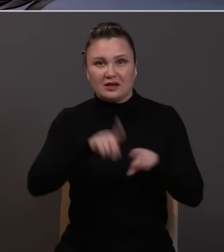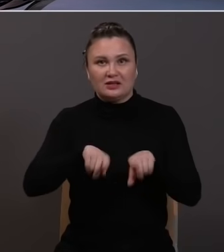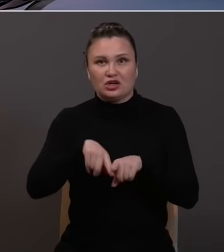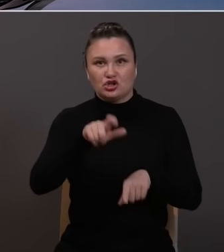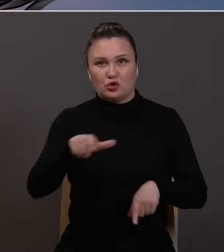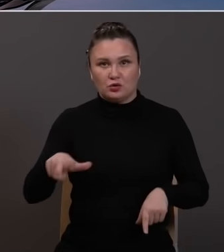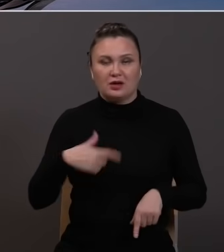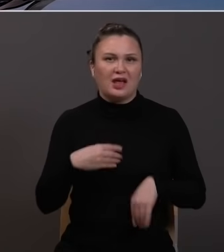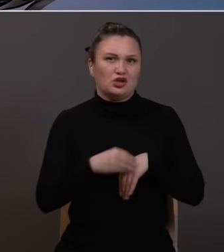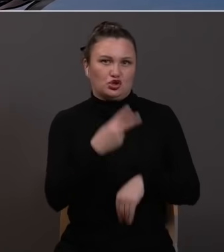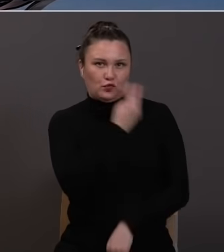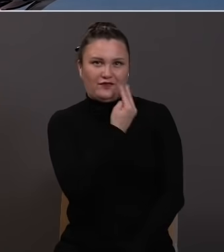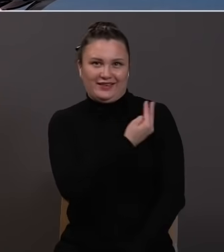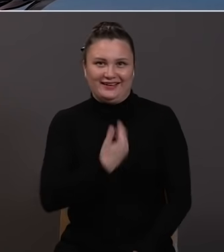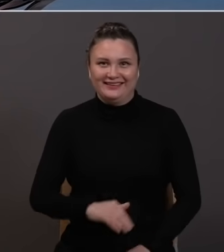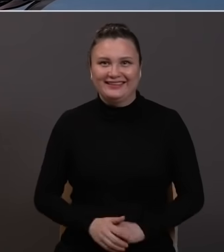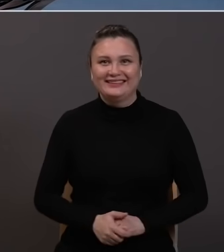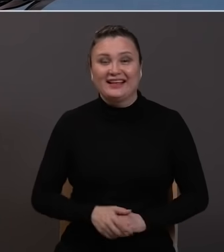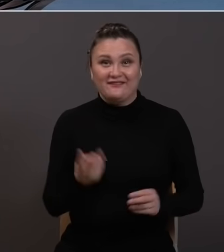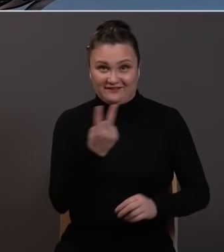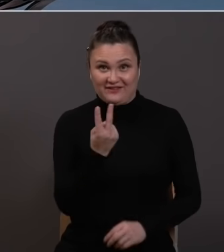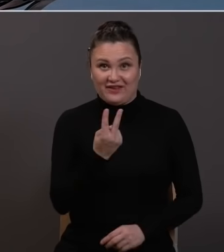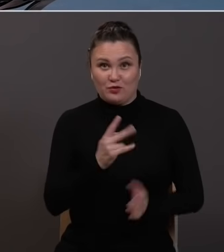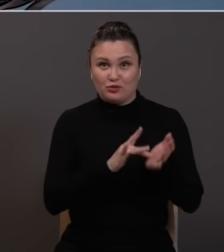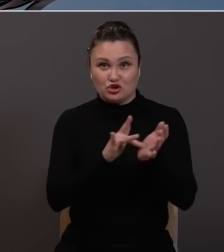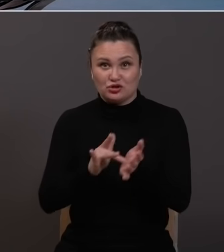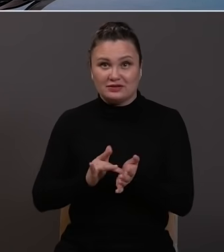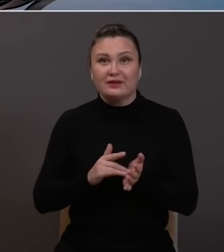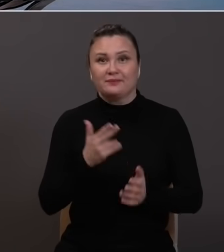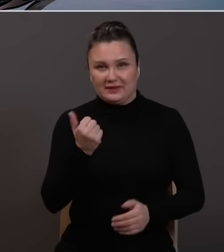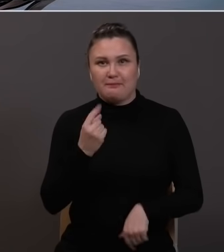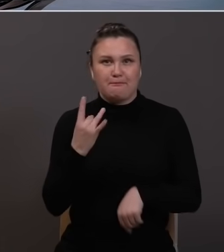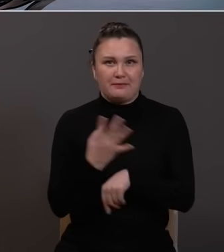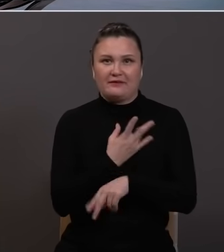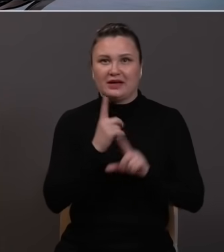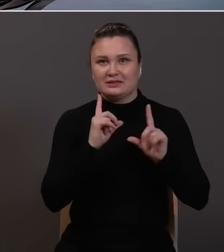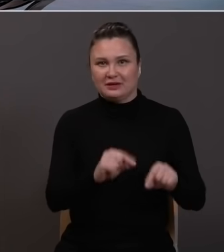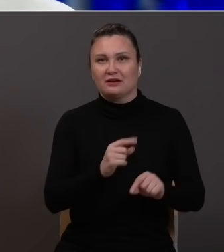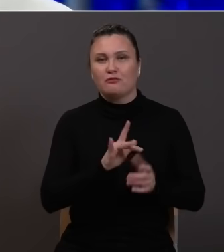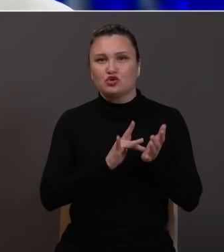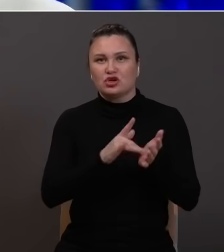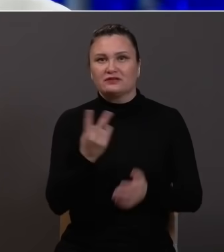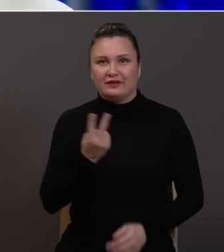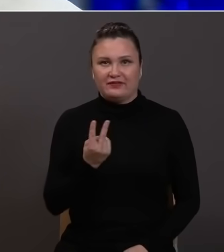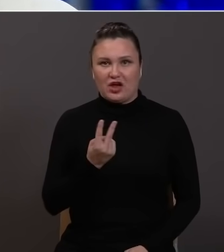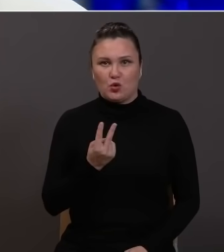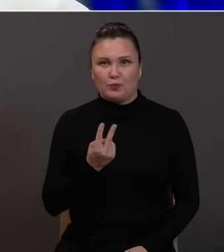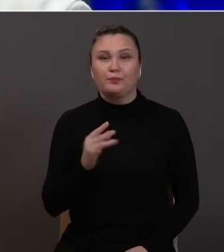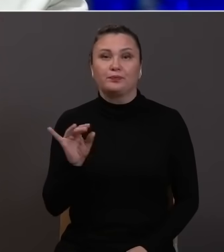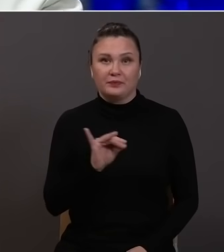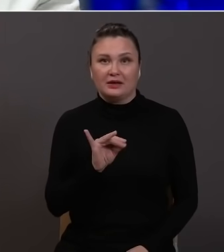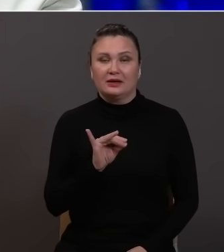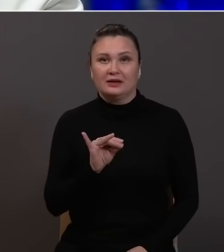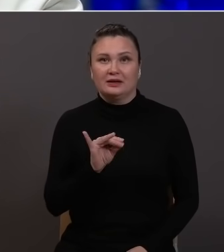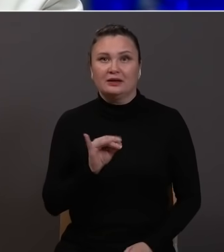же людей. Я жену видел. Вы вдвоем? Ну, мы первый раз поехали, путешествовали вдвоем. И, собственно, вот